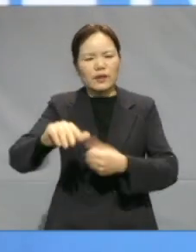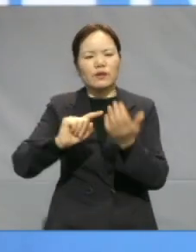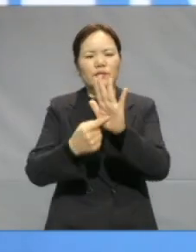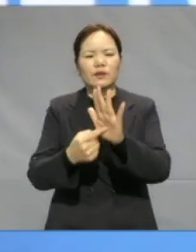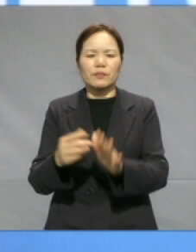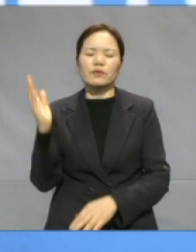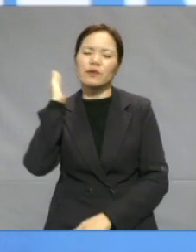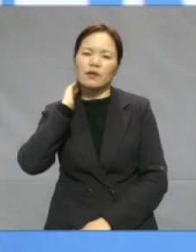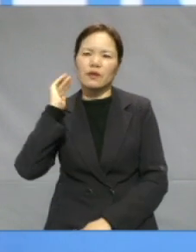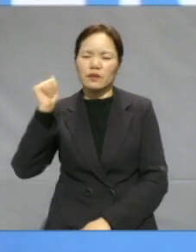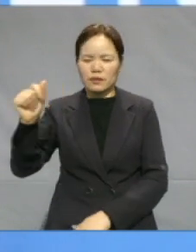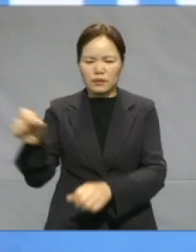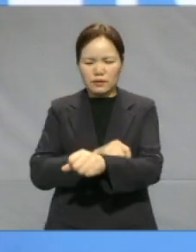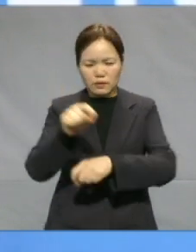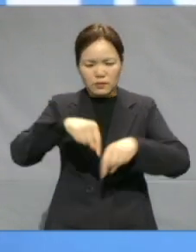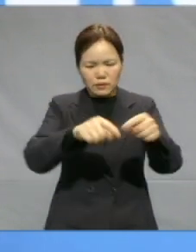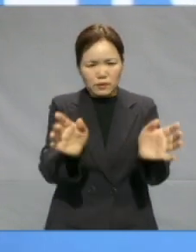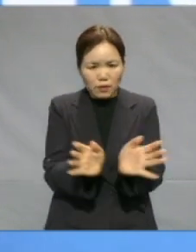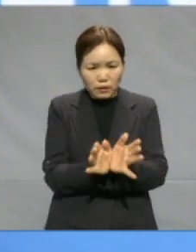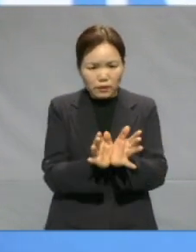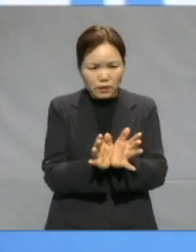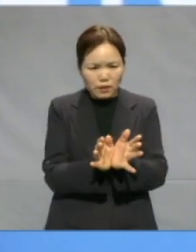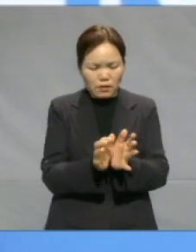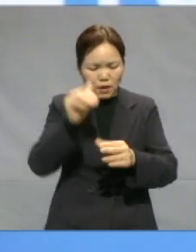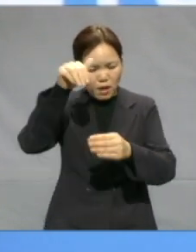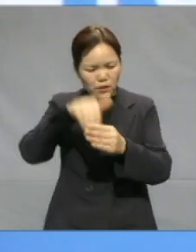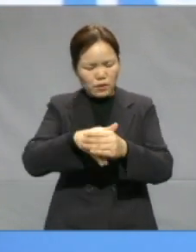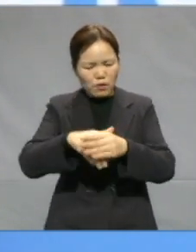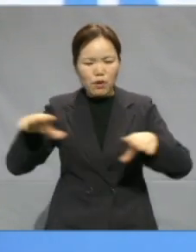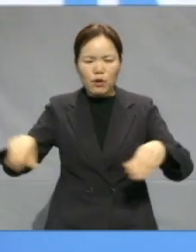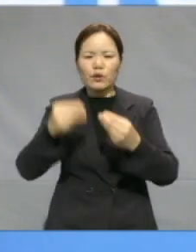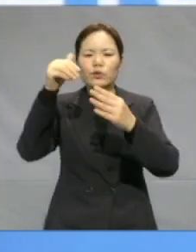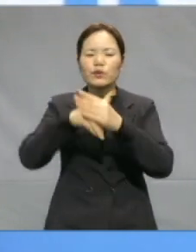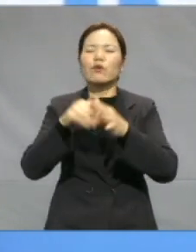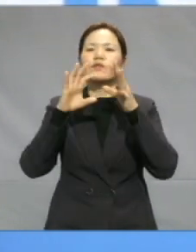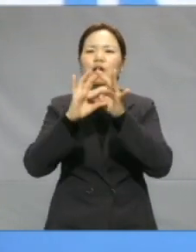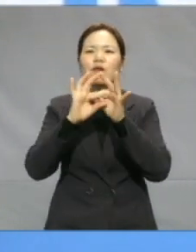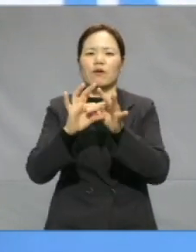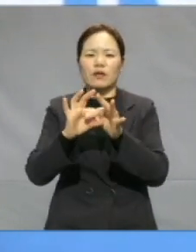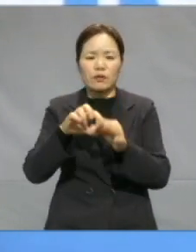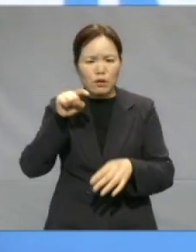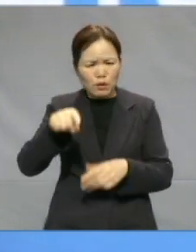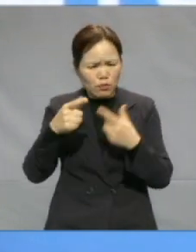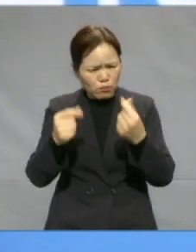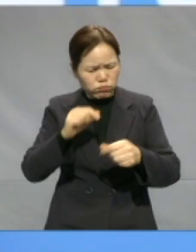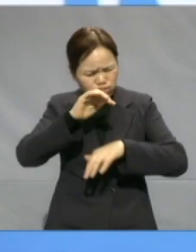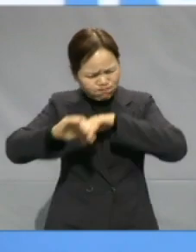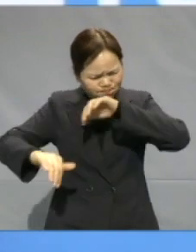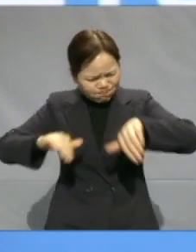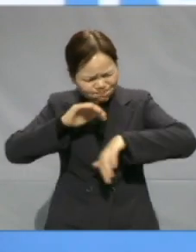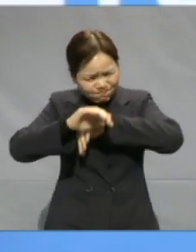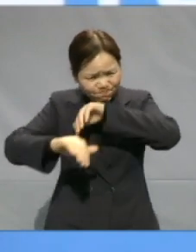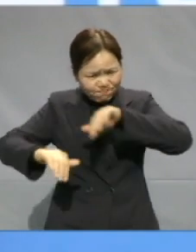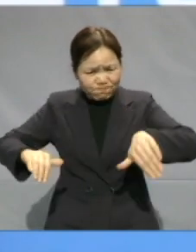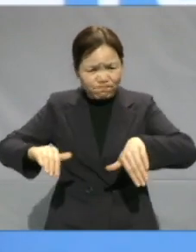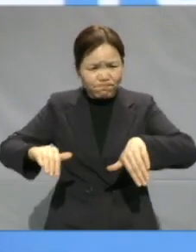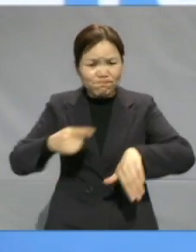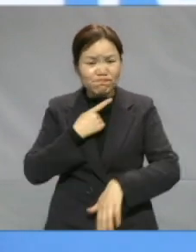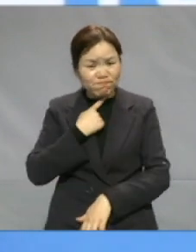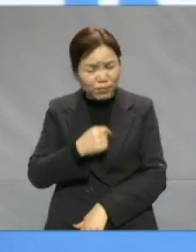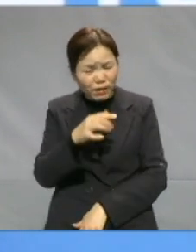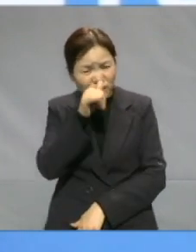대통령이 특정 정당의 선거 총선 관련해서 이렇게 노골적이고